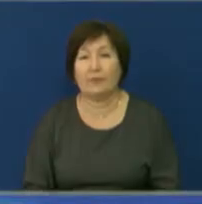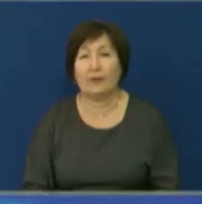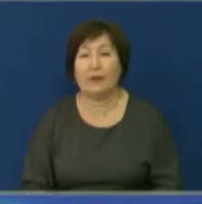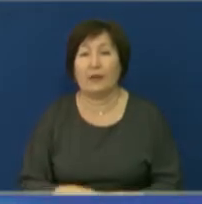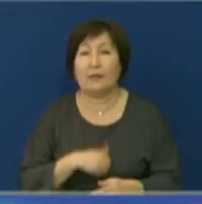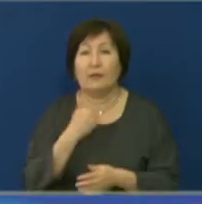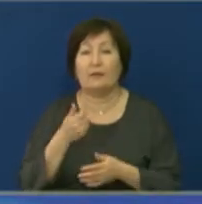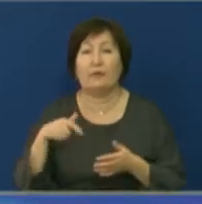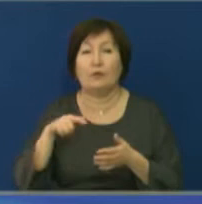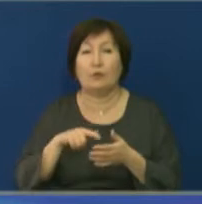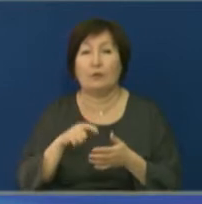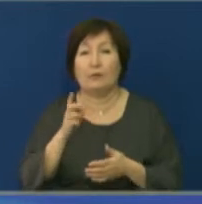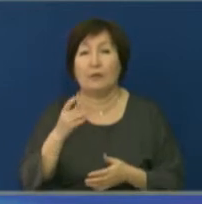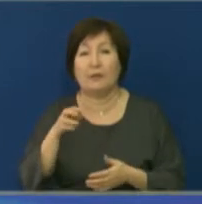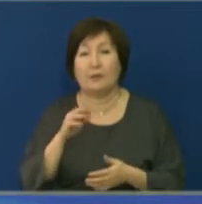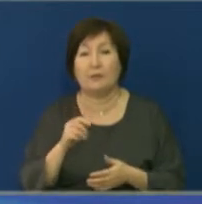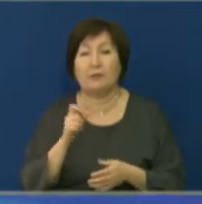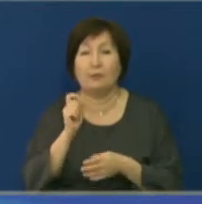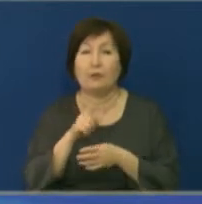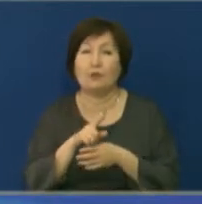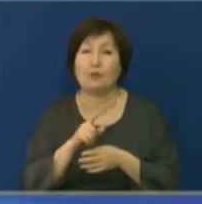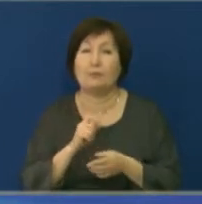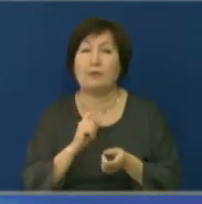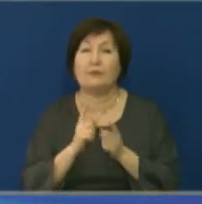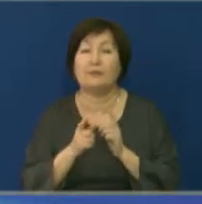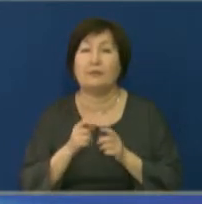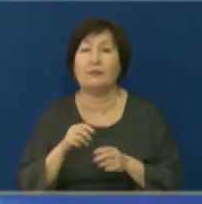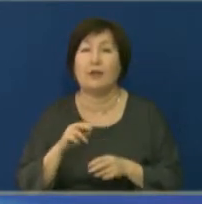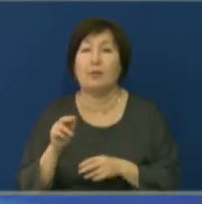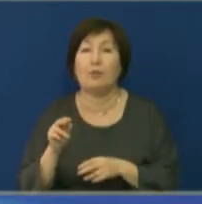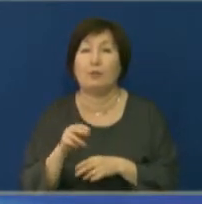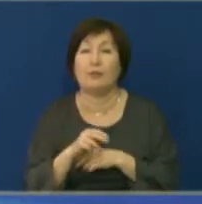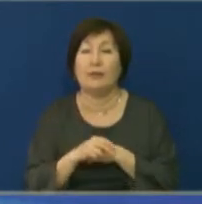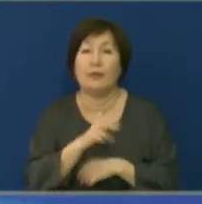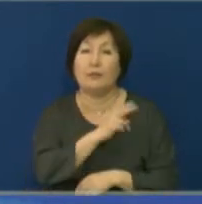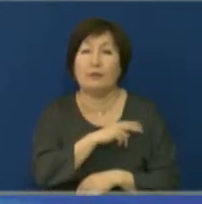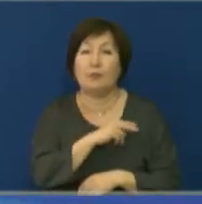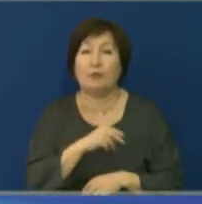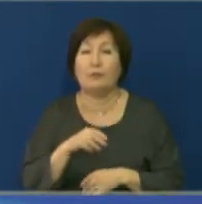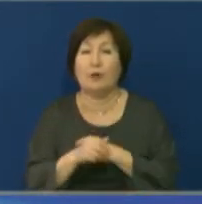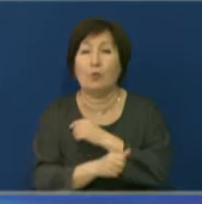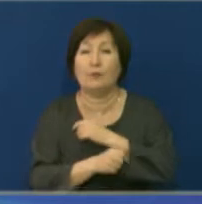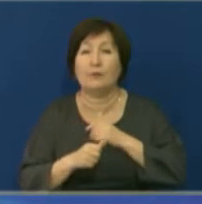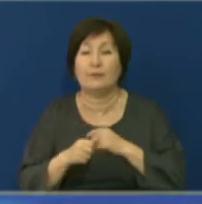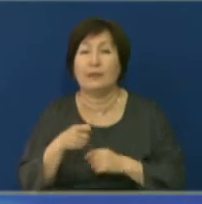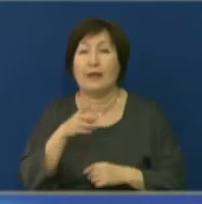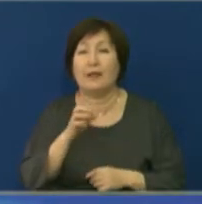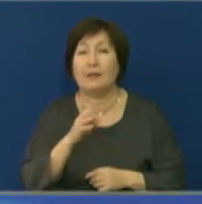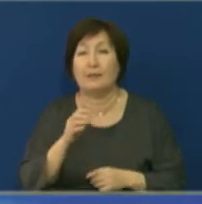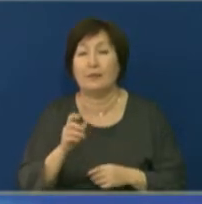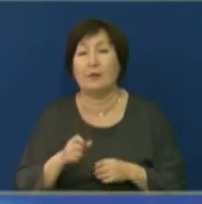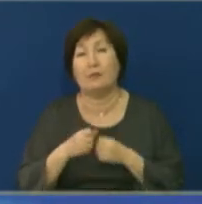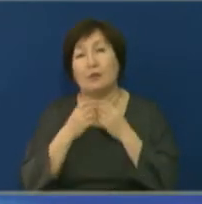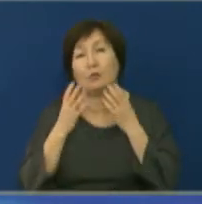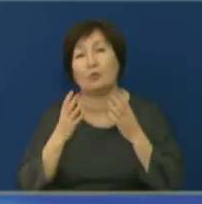Аким города Бахаджан Баяхметов поручил провести работы по благоустройству дворов по улице Галета. В настоящее время подрядная